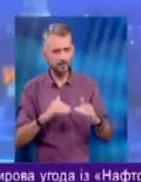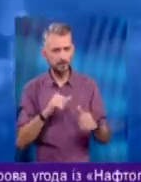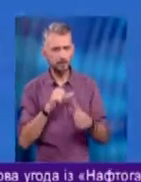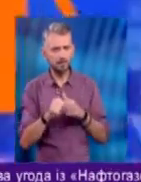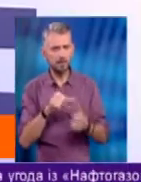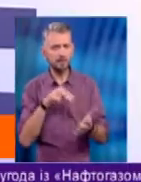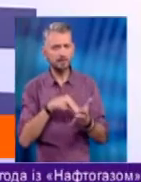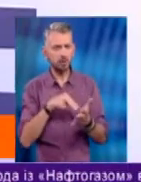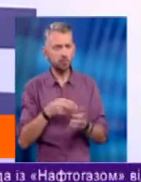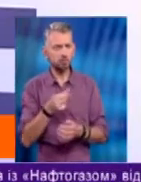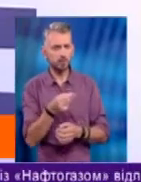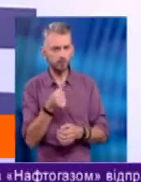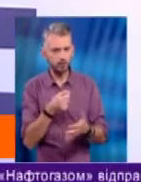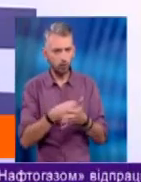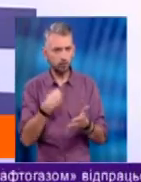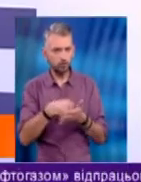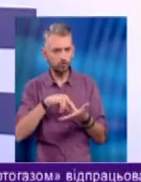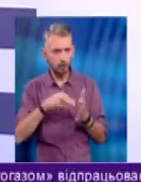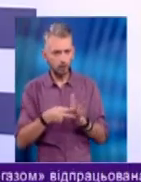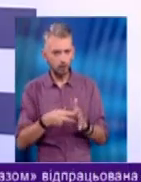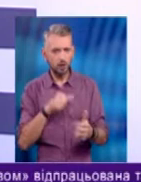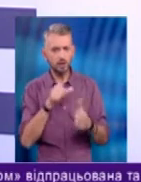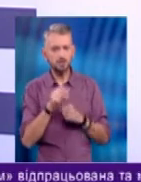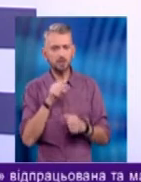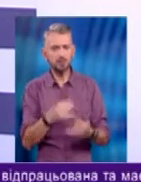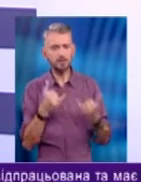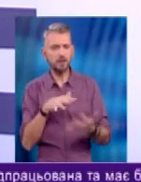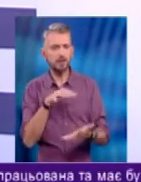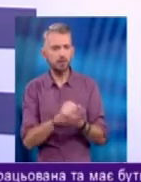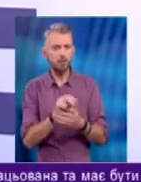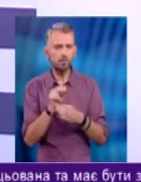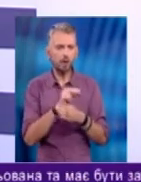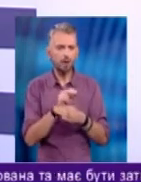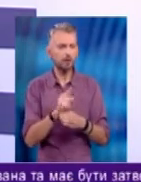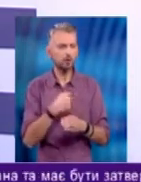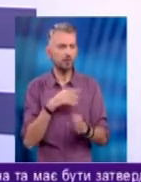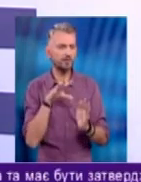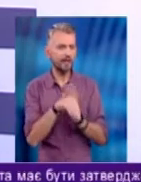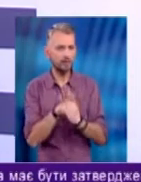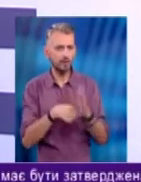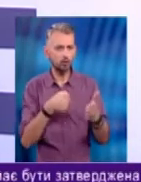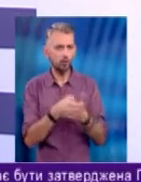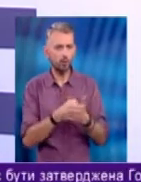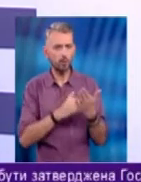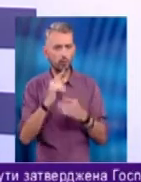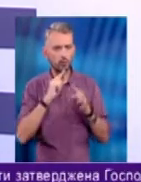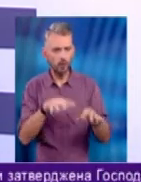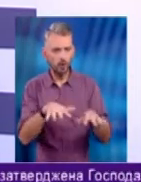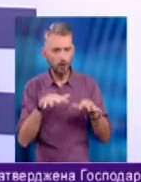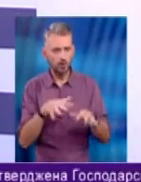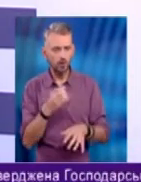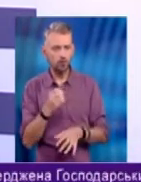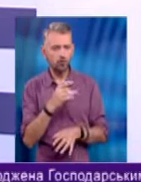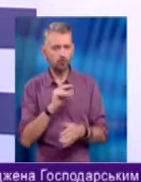знизити ставки платежів до бюджету. Ми саме цим зараз займаємось. Правки, які ми внесли до Верховної Ради